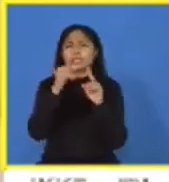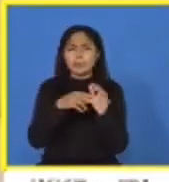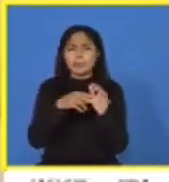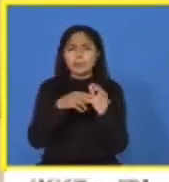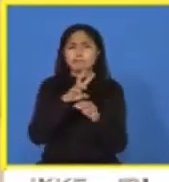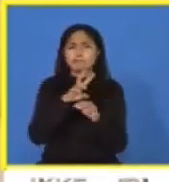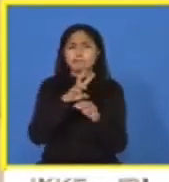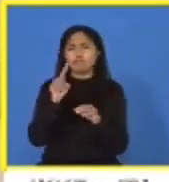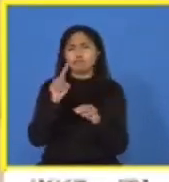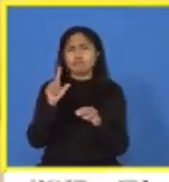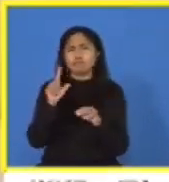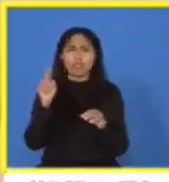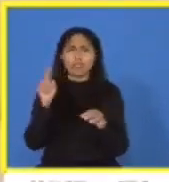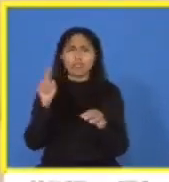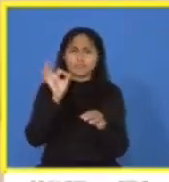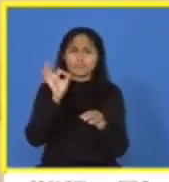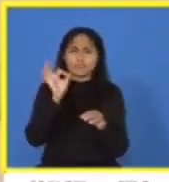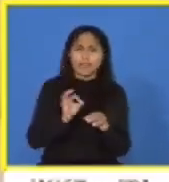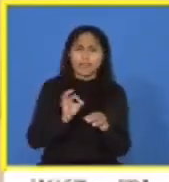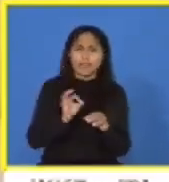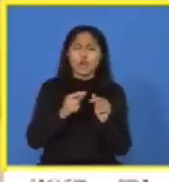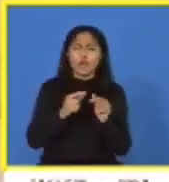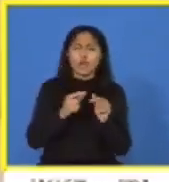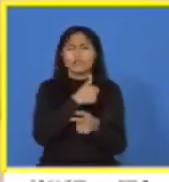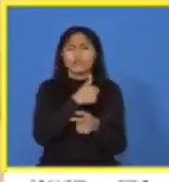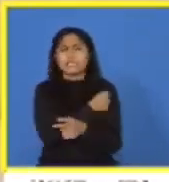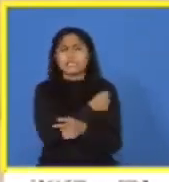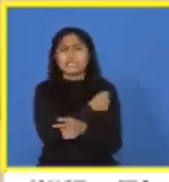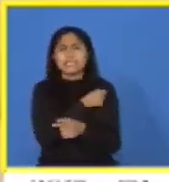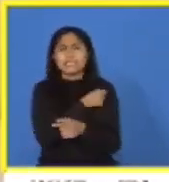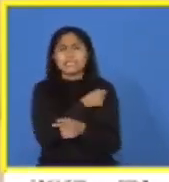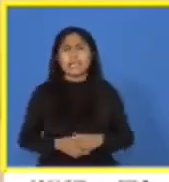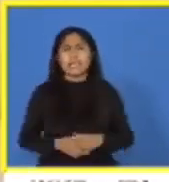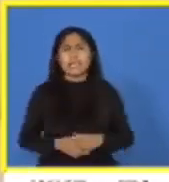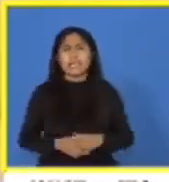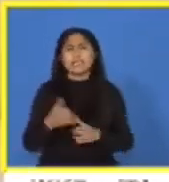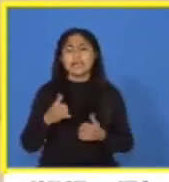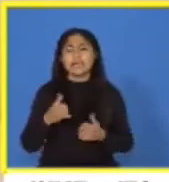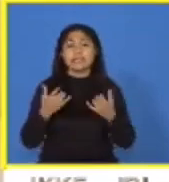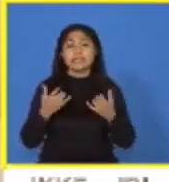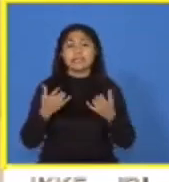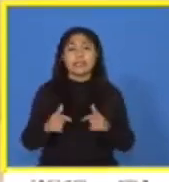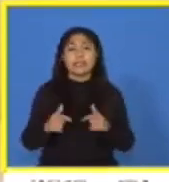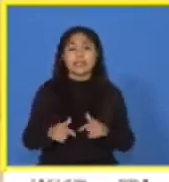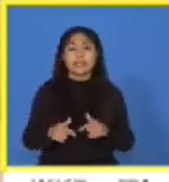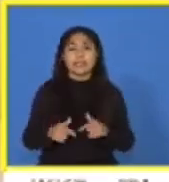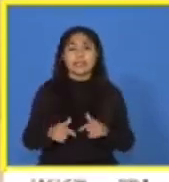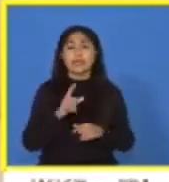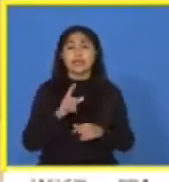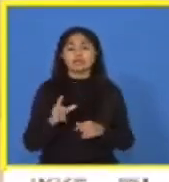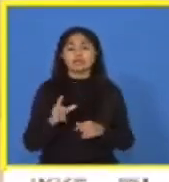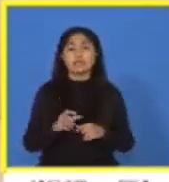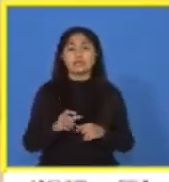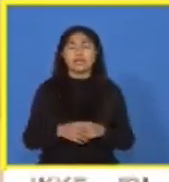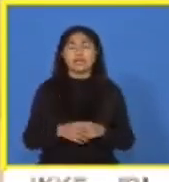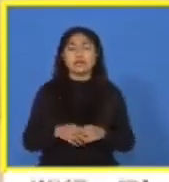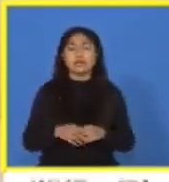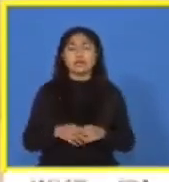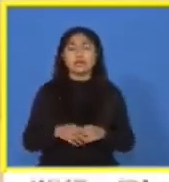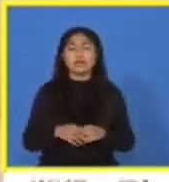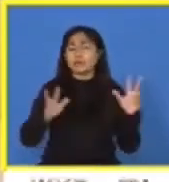71,51%. Nah, kaitan dengan vaksinasi yang saat ini sementara berlangsung di Nusa Tenggara Timur,